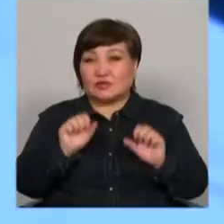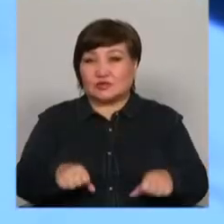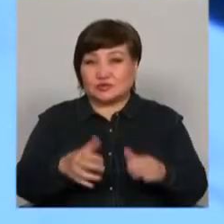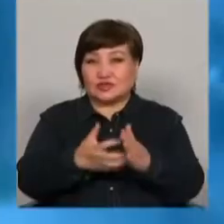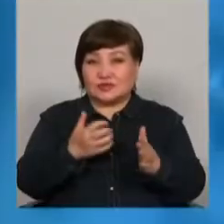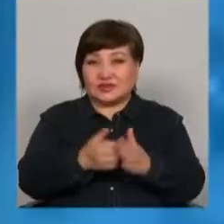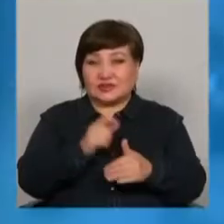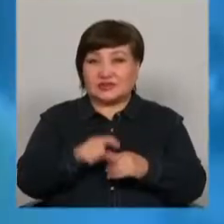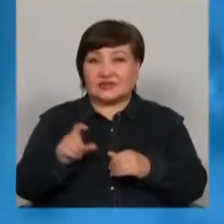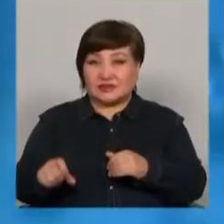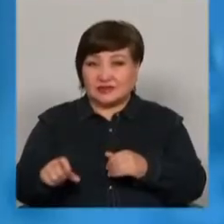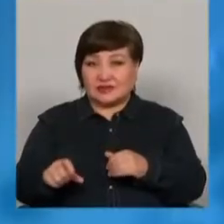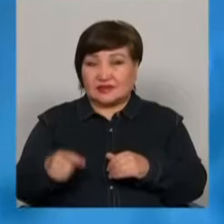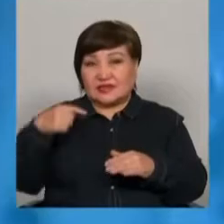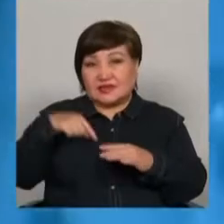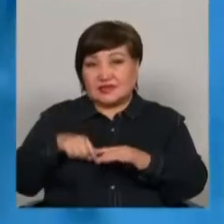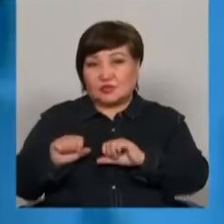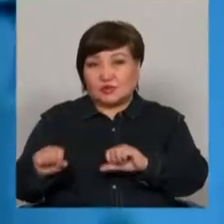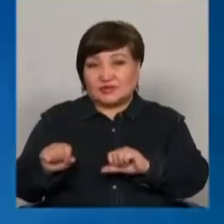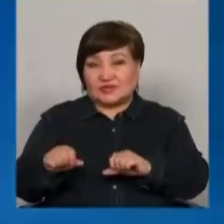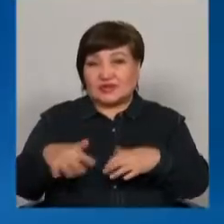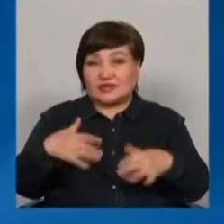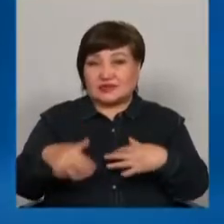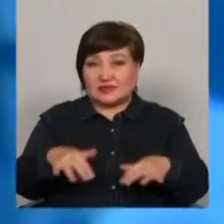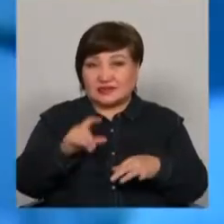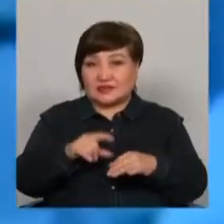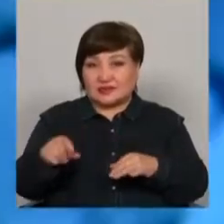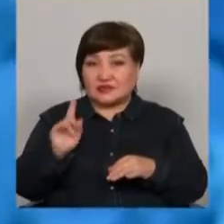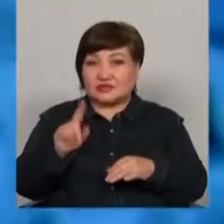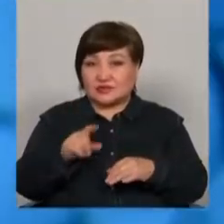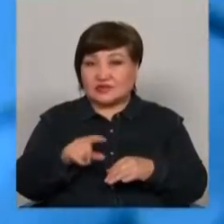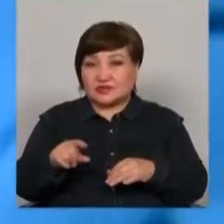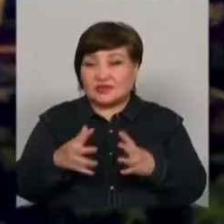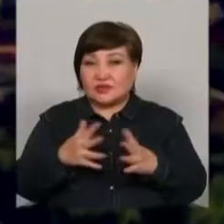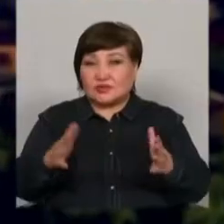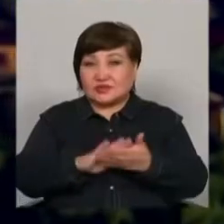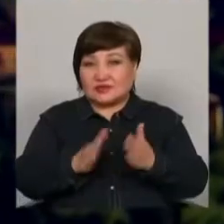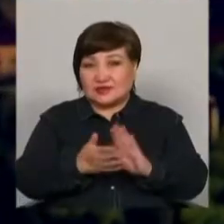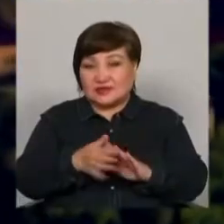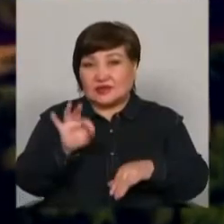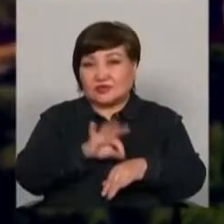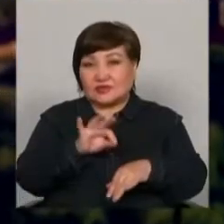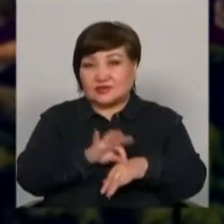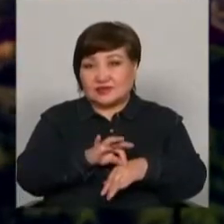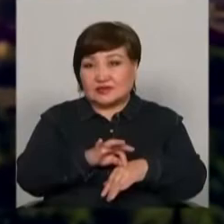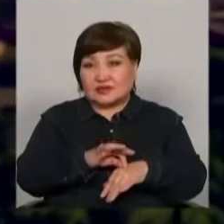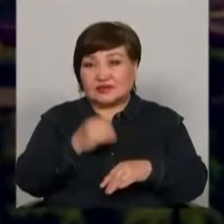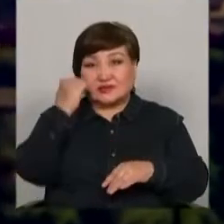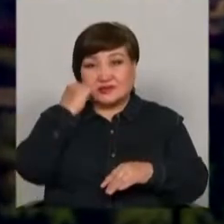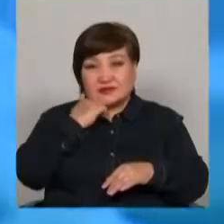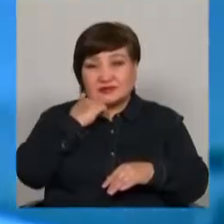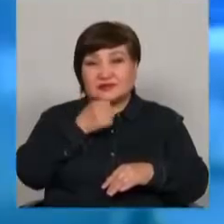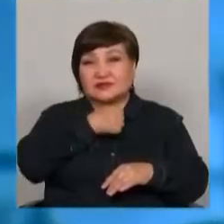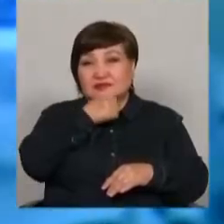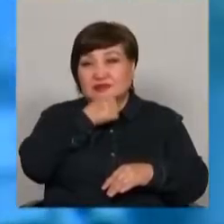кісілер, иммунитеттері әлсіреген кісілер, солар көп жағдайда ауырып жатыр. Егде жастағы кісілер. Иә, егде жастағылар. Бірақ тасымалдайтын